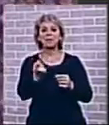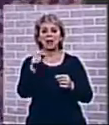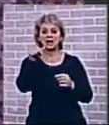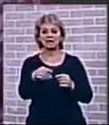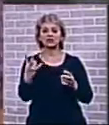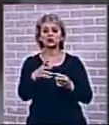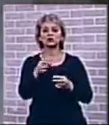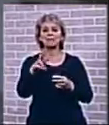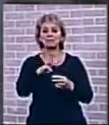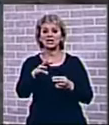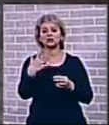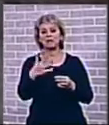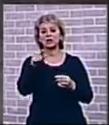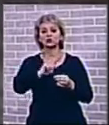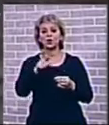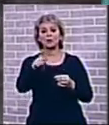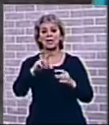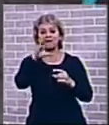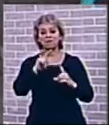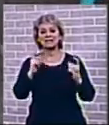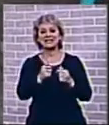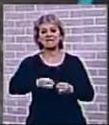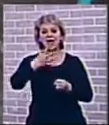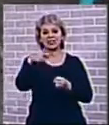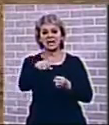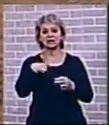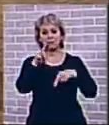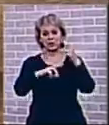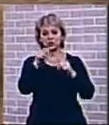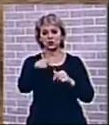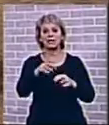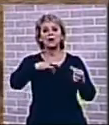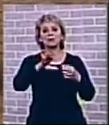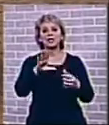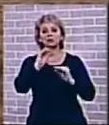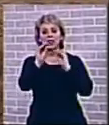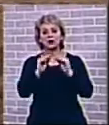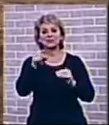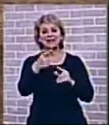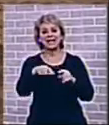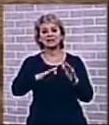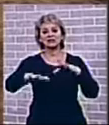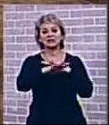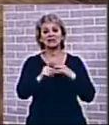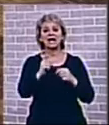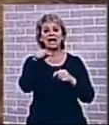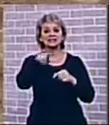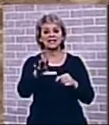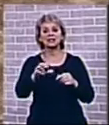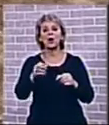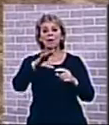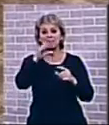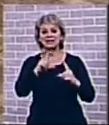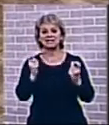маловато. Надо еще 1,5 миллиона, чтобы бассейн здесь и фонтан нам построили. В проект благоустройства этого двора хозяева